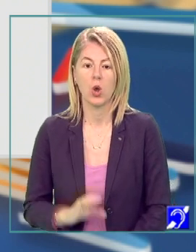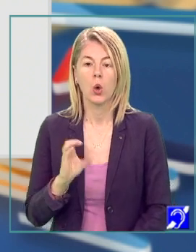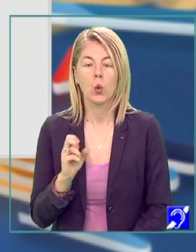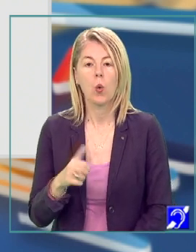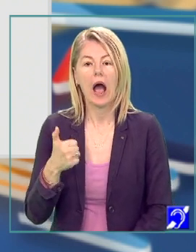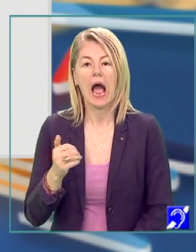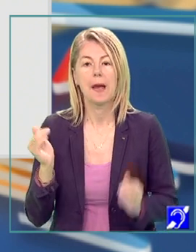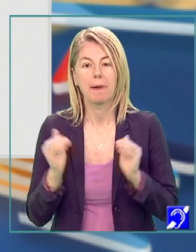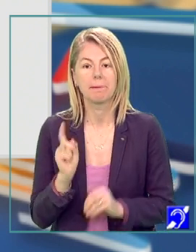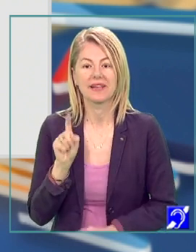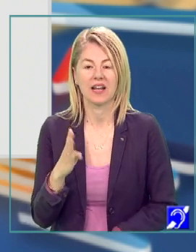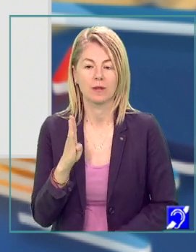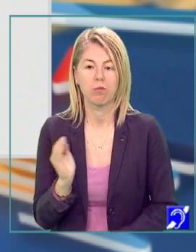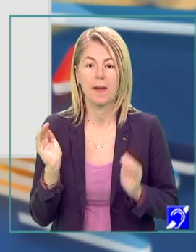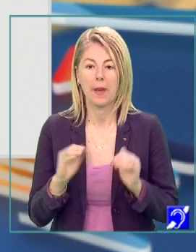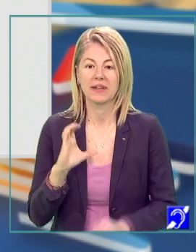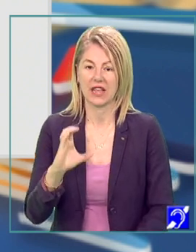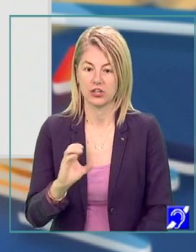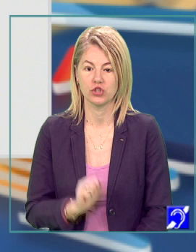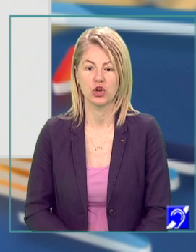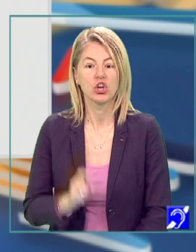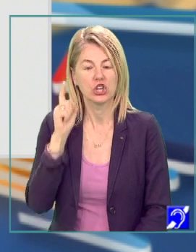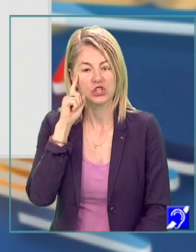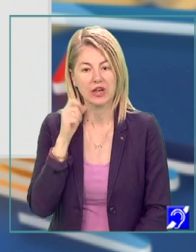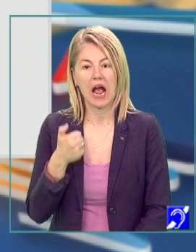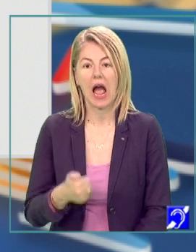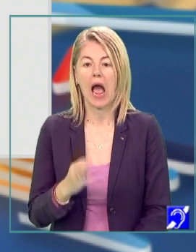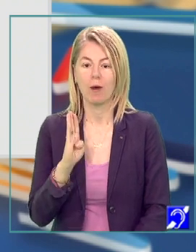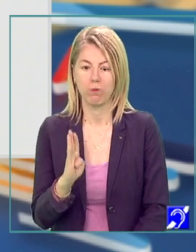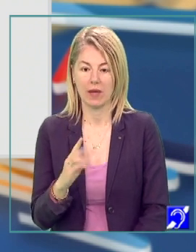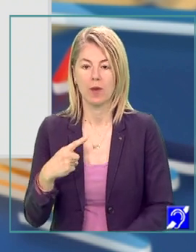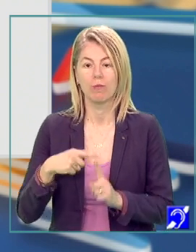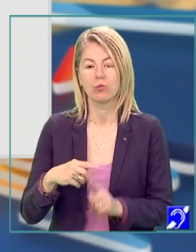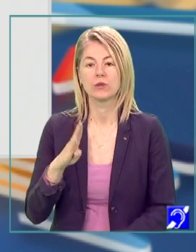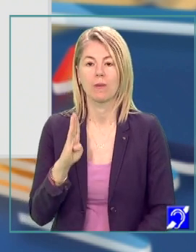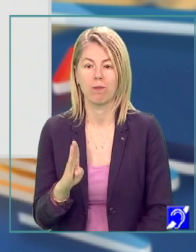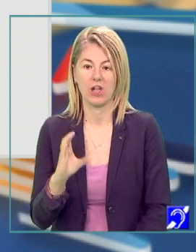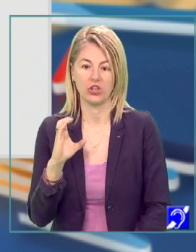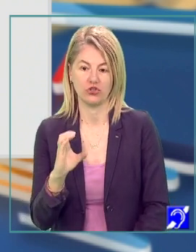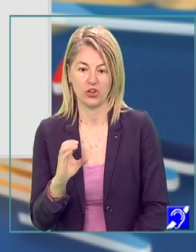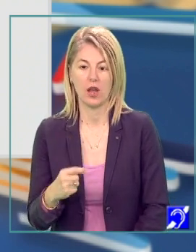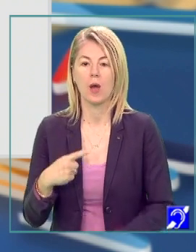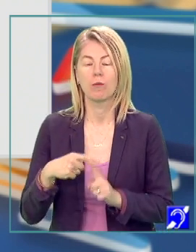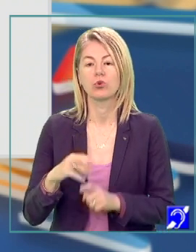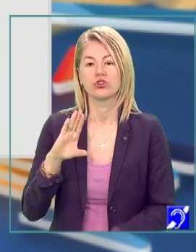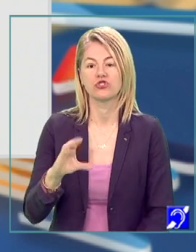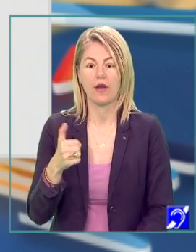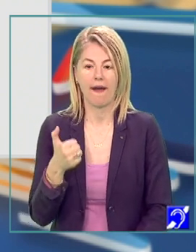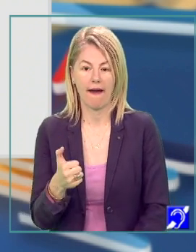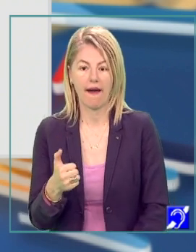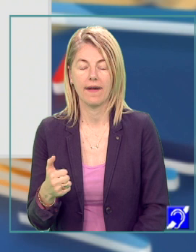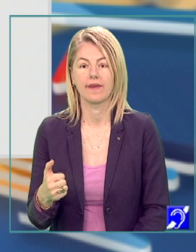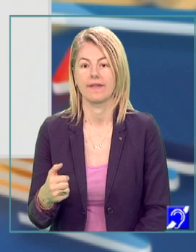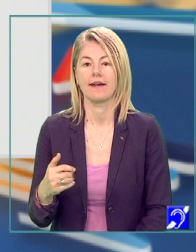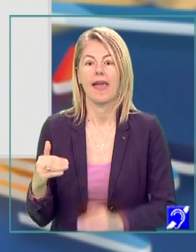A mai mic decât B, mai mic decât C, știind că AB cu bară plus BC cu bară plus